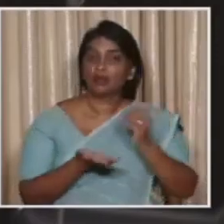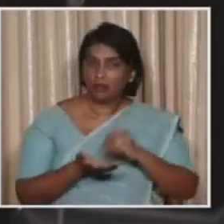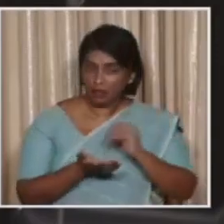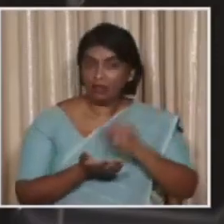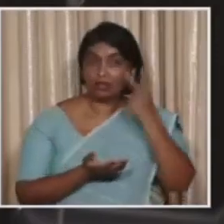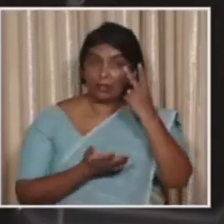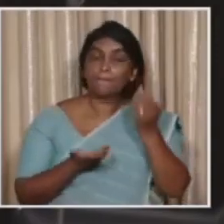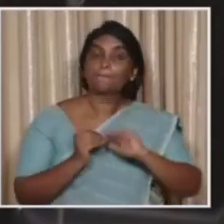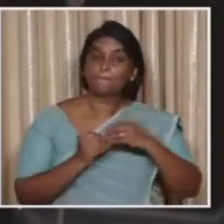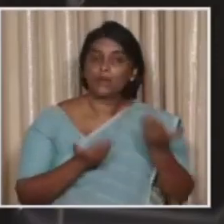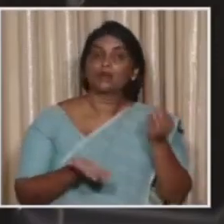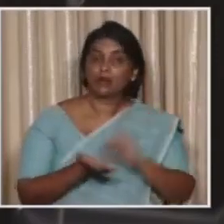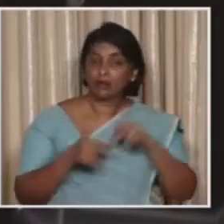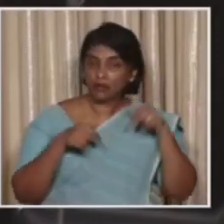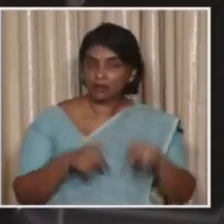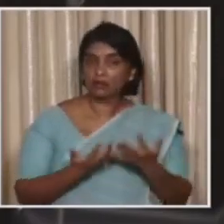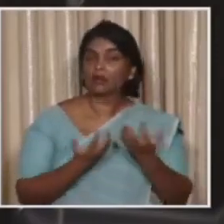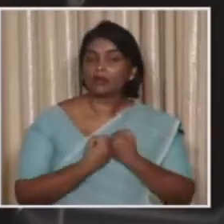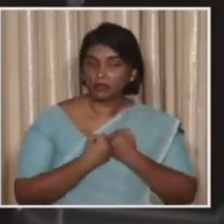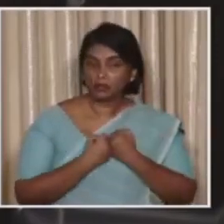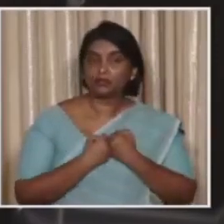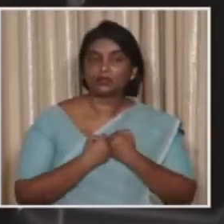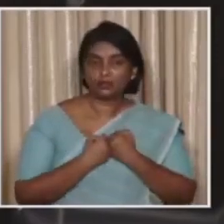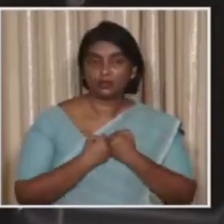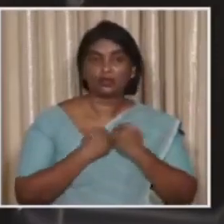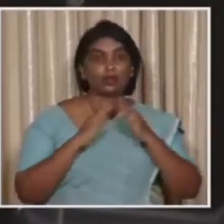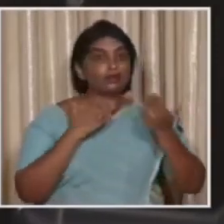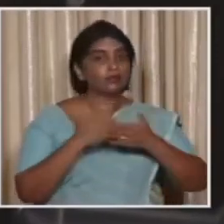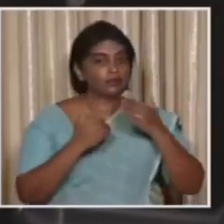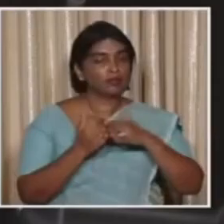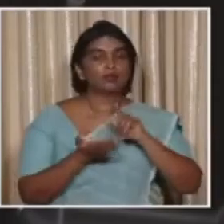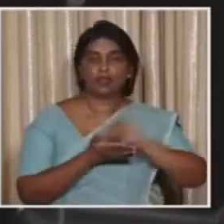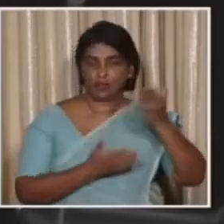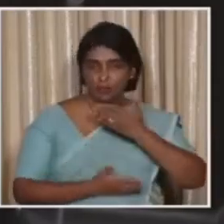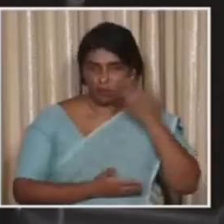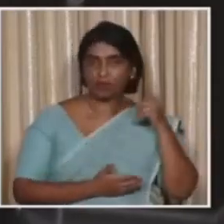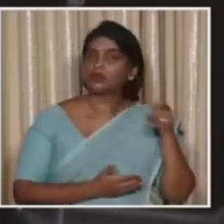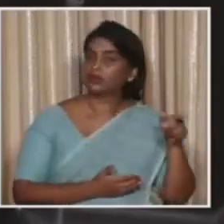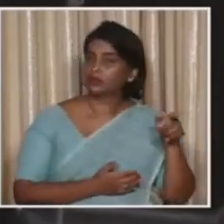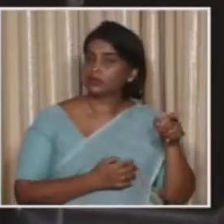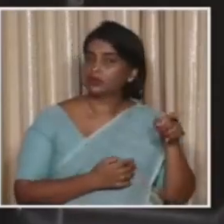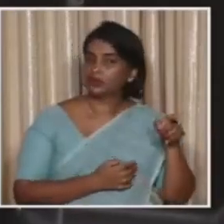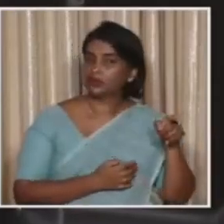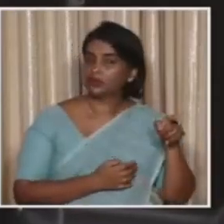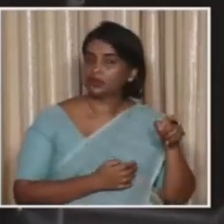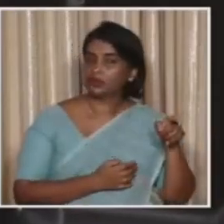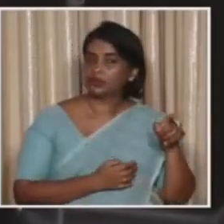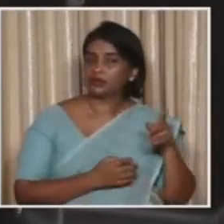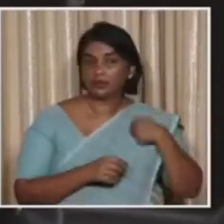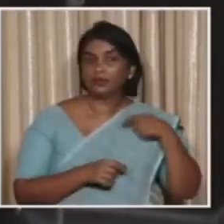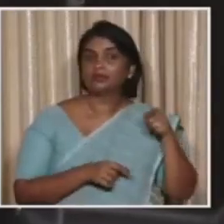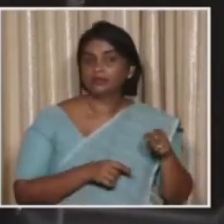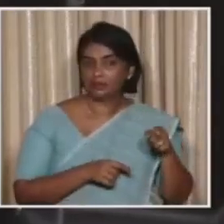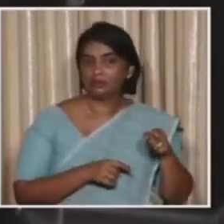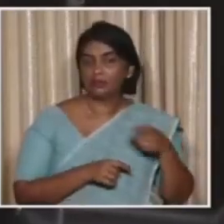දෙවතාවකින් පස්සේ වුණත් ඒ අයට දැනට අපිට ලැබිලා තියෙන welding අංශය සඳහා යන්න පුළුවන්. ඒක අපිට grinders ලා ඒ